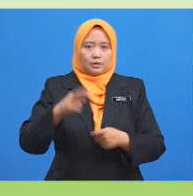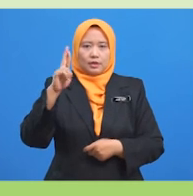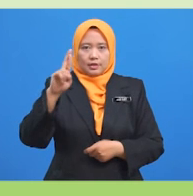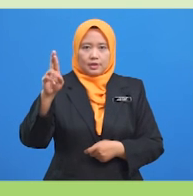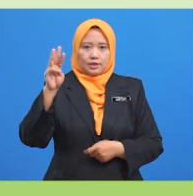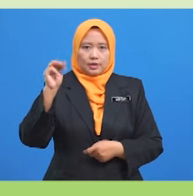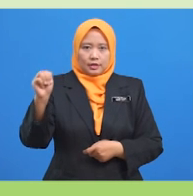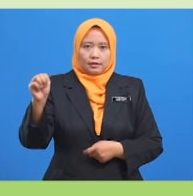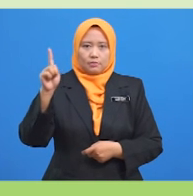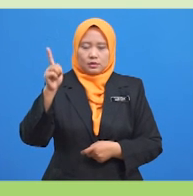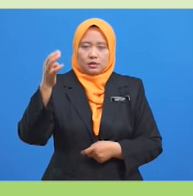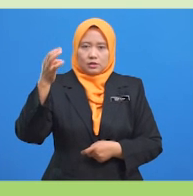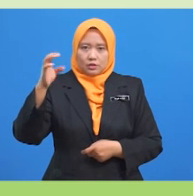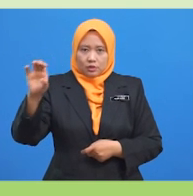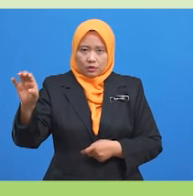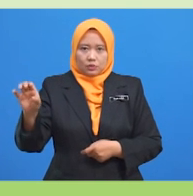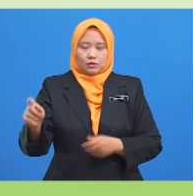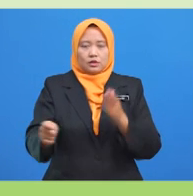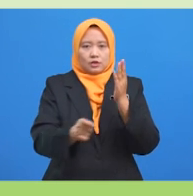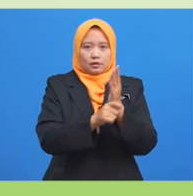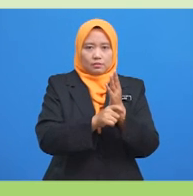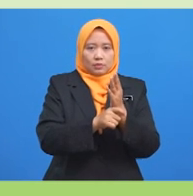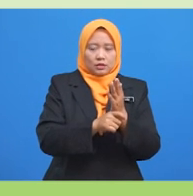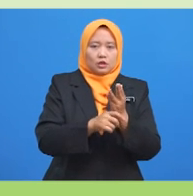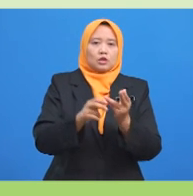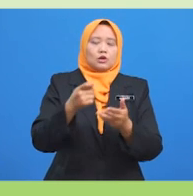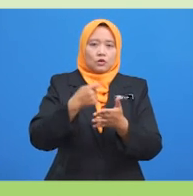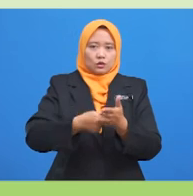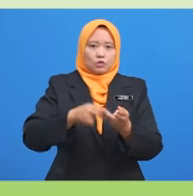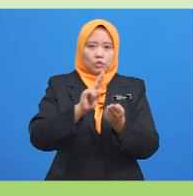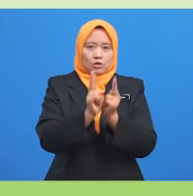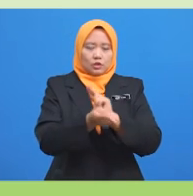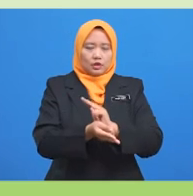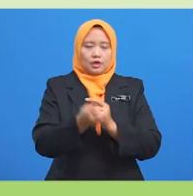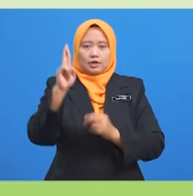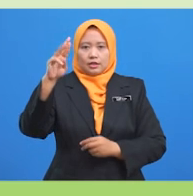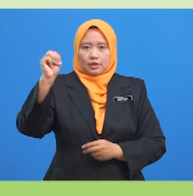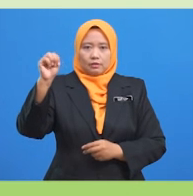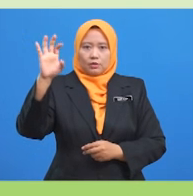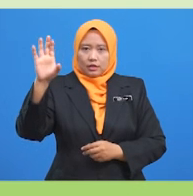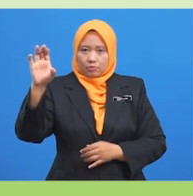RM50. Jumlah kos ialah kos tetap RM100 tambah kos berubah